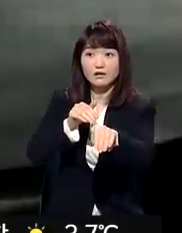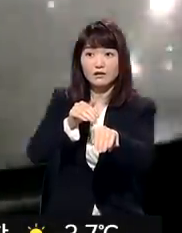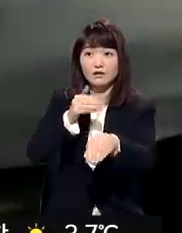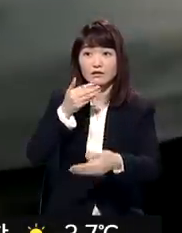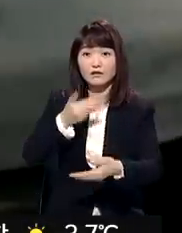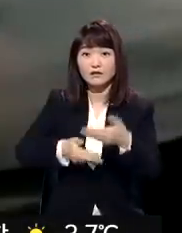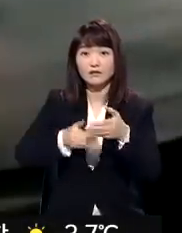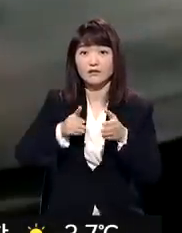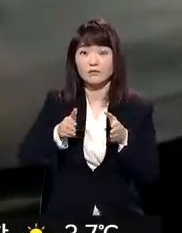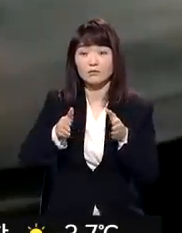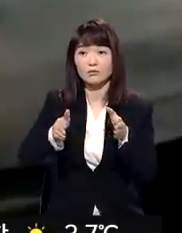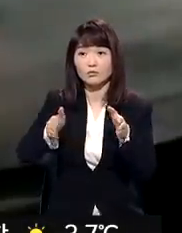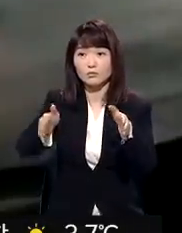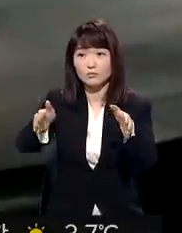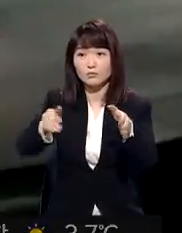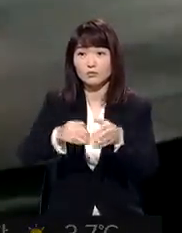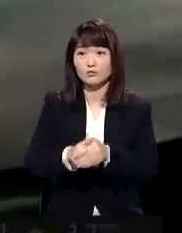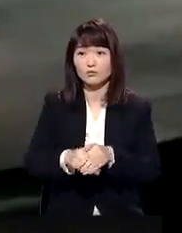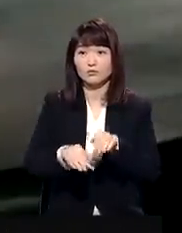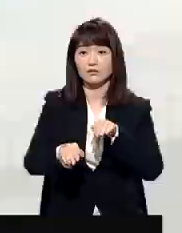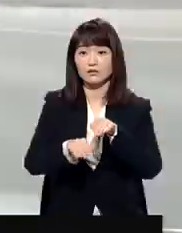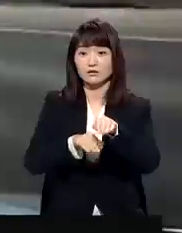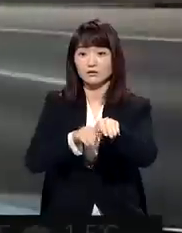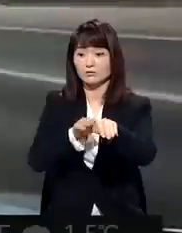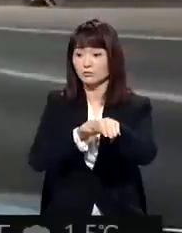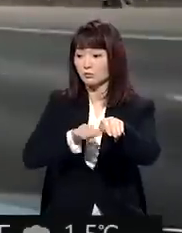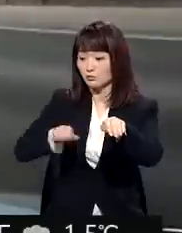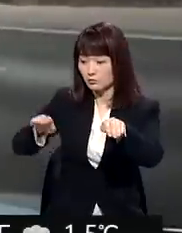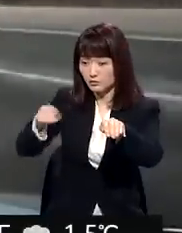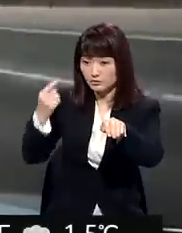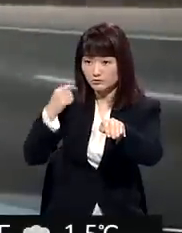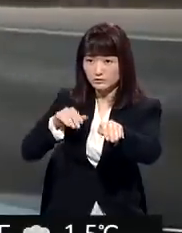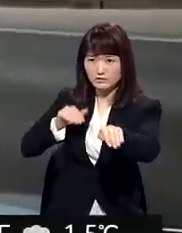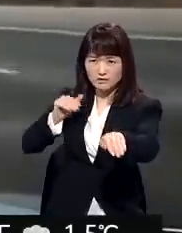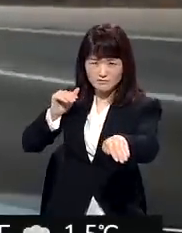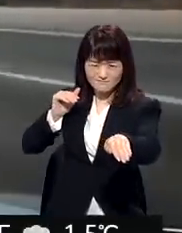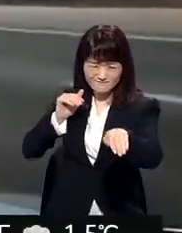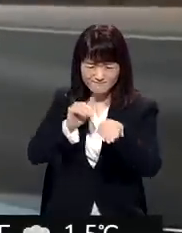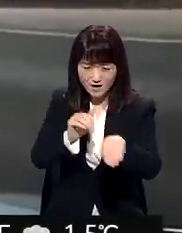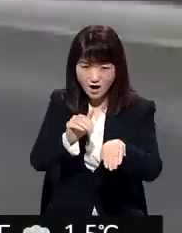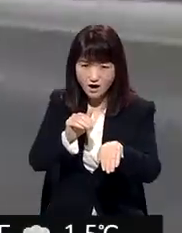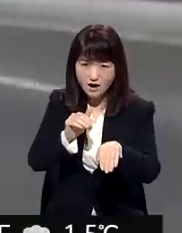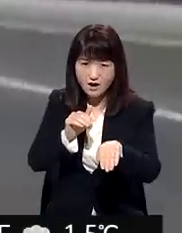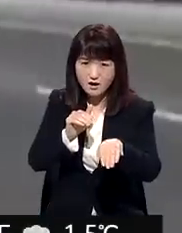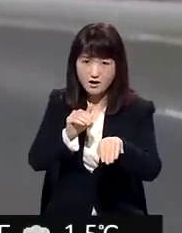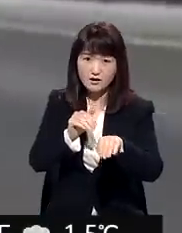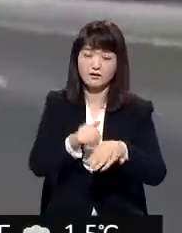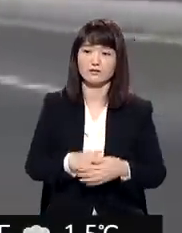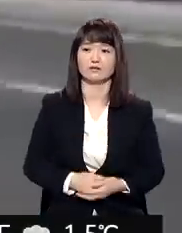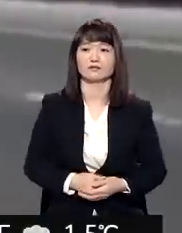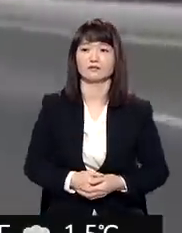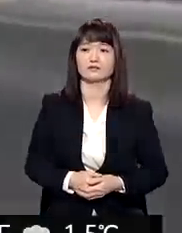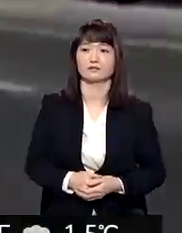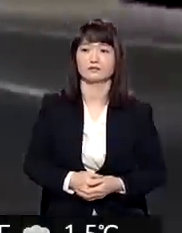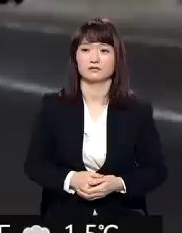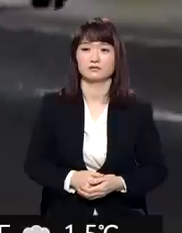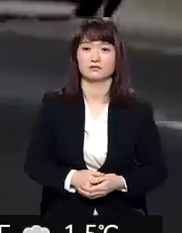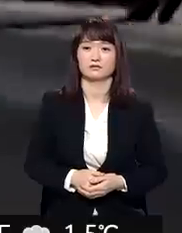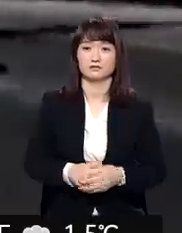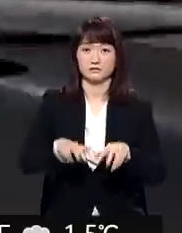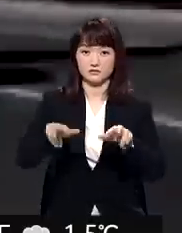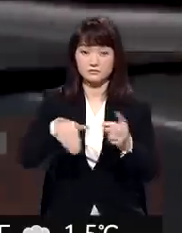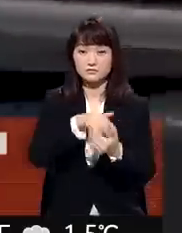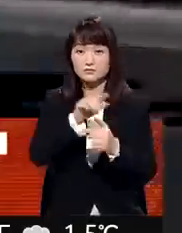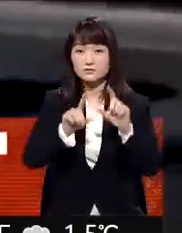고속도로 한복판에서 아이고 저 후방 영상으로 보니까 아주 그냥 아 스승님 사실 지금 상황이 어떤